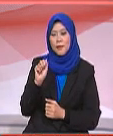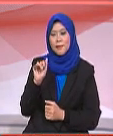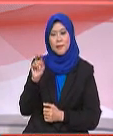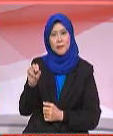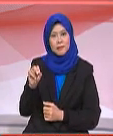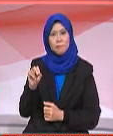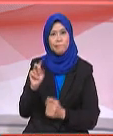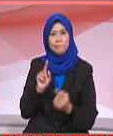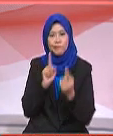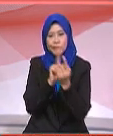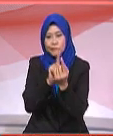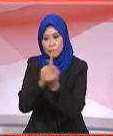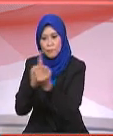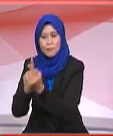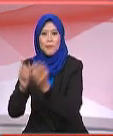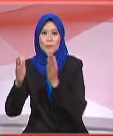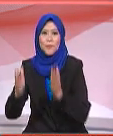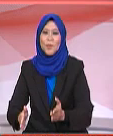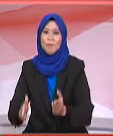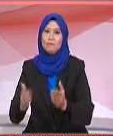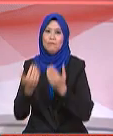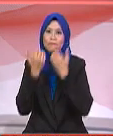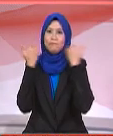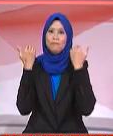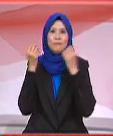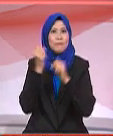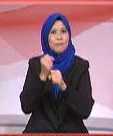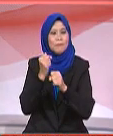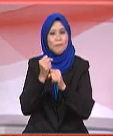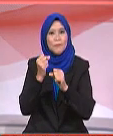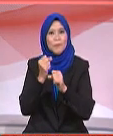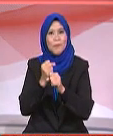mendekati golongan itu sekitar Bandaraya Ipoh baru-baru ini.